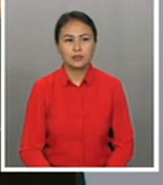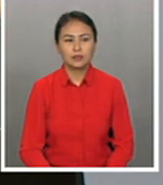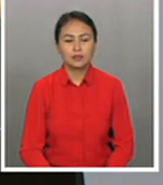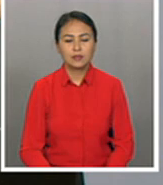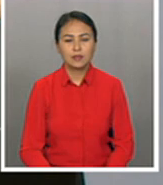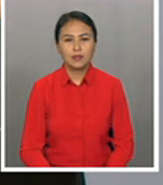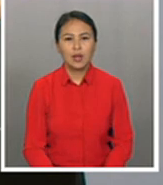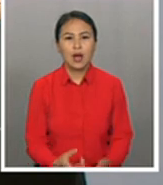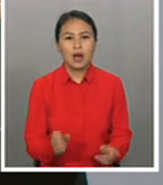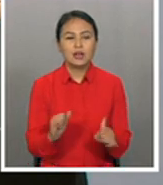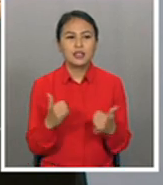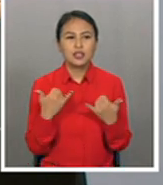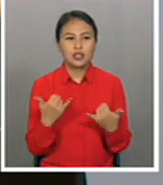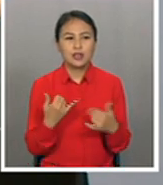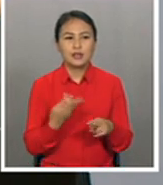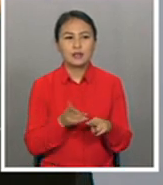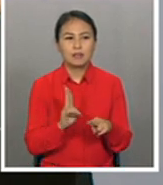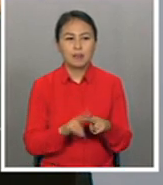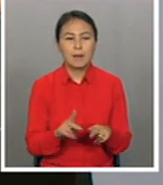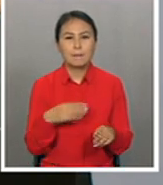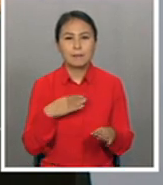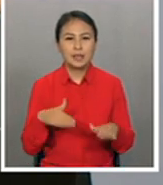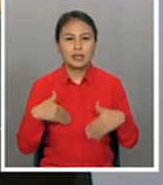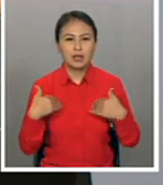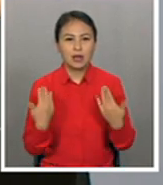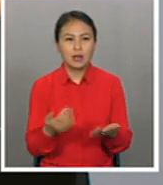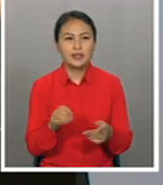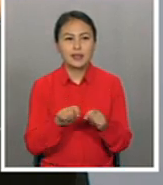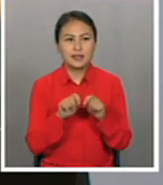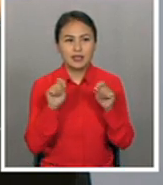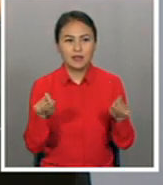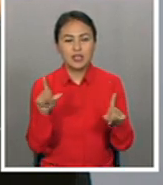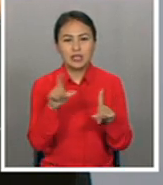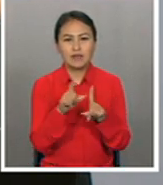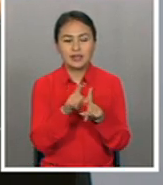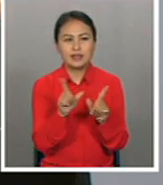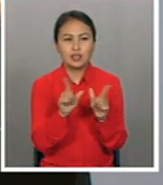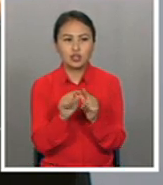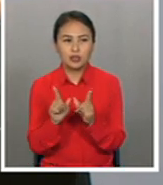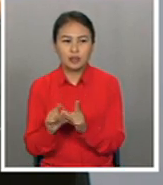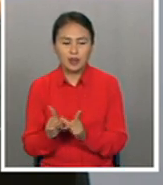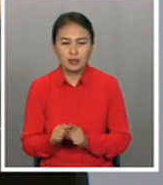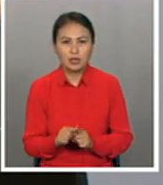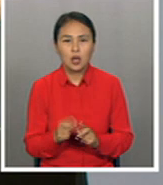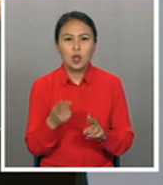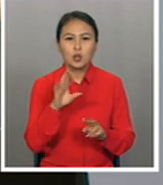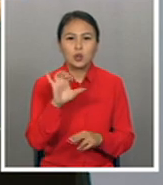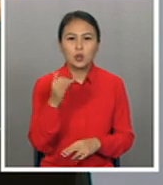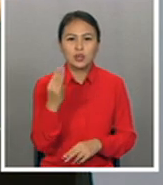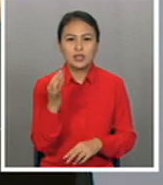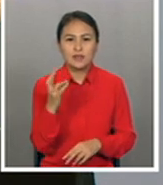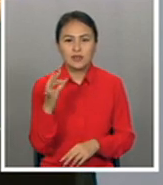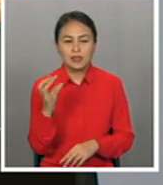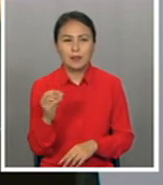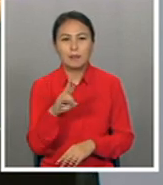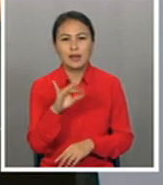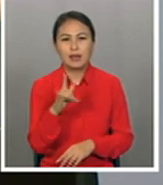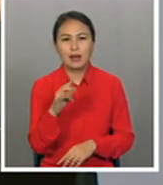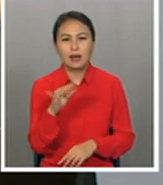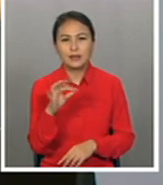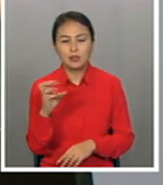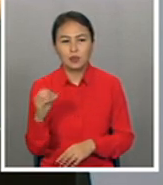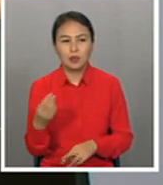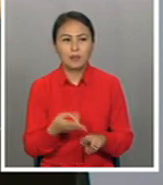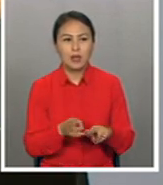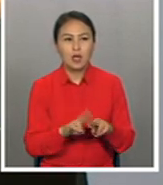А сейчас я предлагаю вам составить словосочетание существительного и прилагательного. Существительные